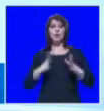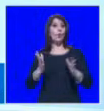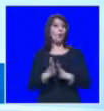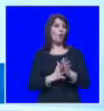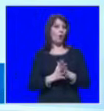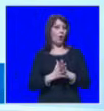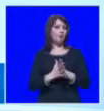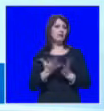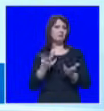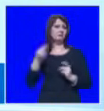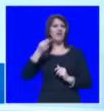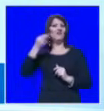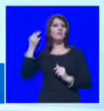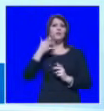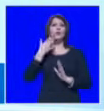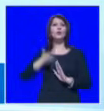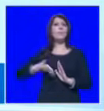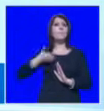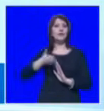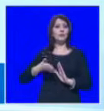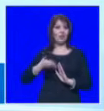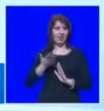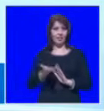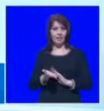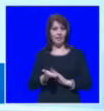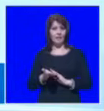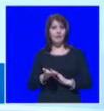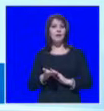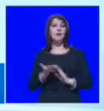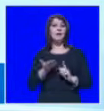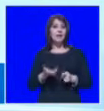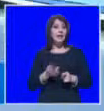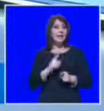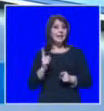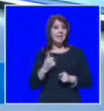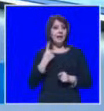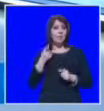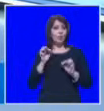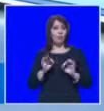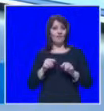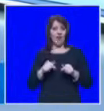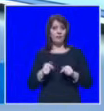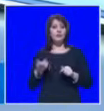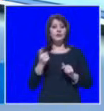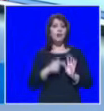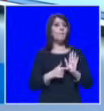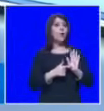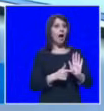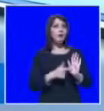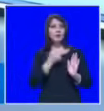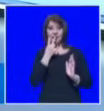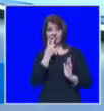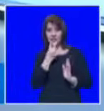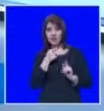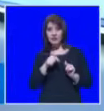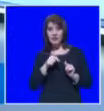и компаниите, които пътуват между тези страни. И освен това, ще ни покаже нагледно,